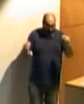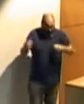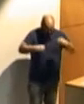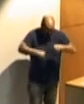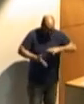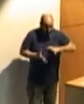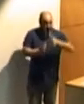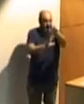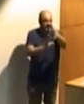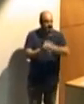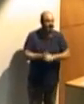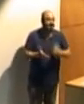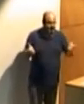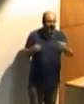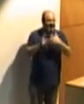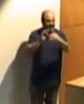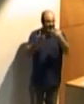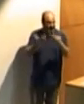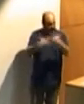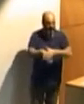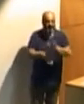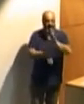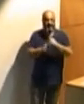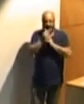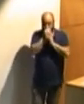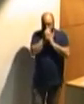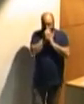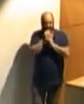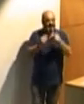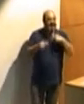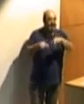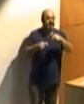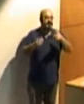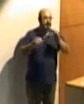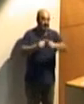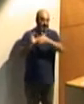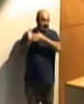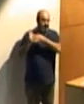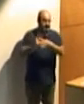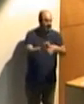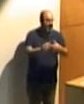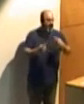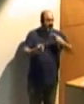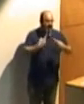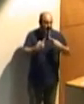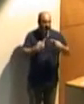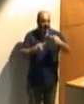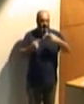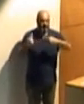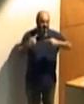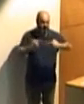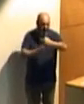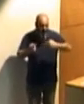alors évidemment je replace sur place sa part donc dans au sein des débats récents et actuels autour de